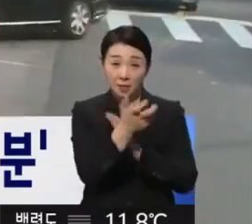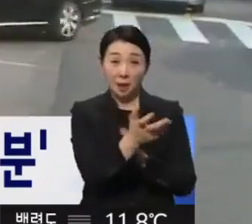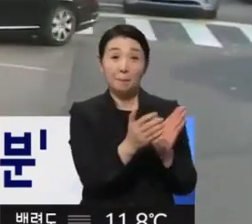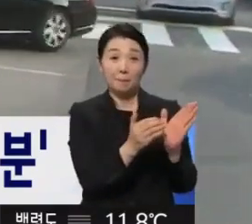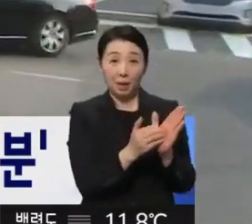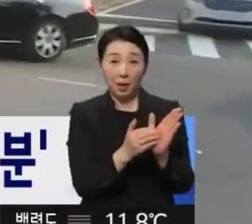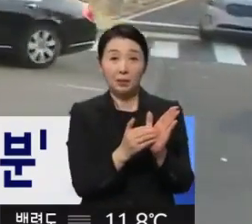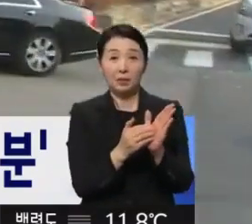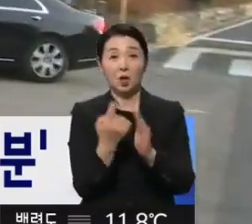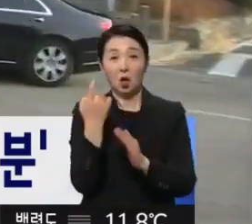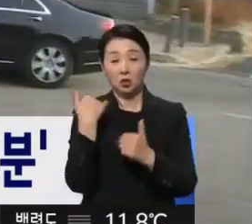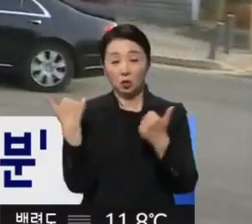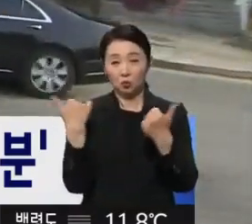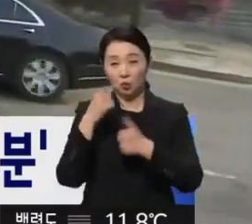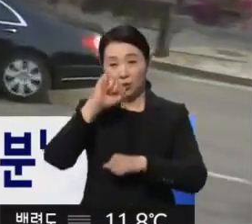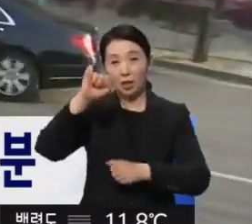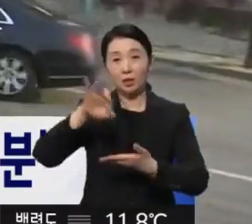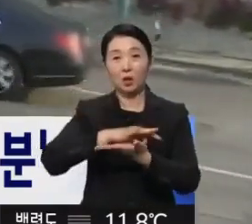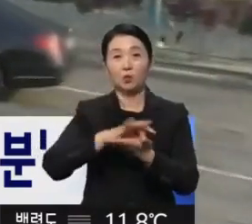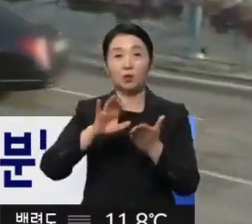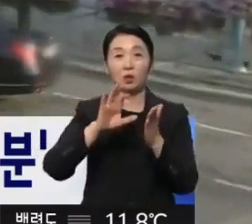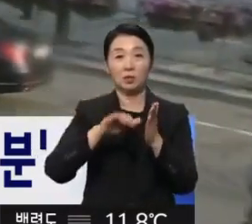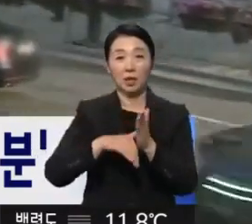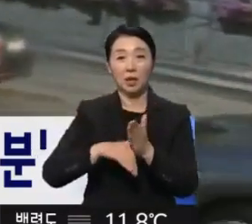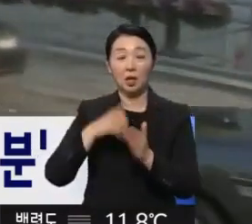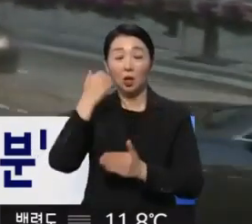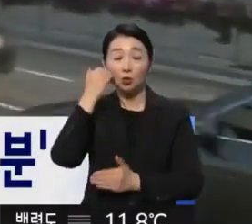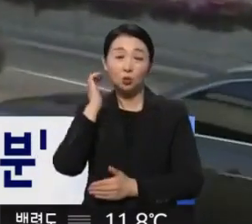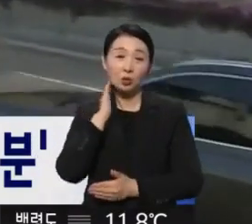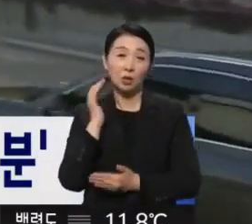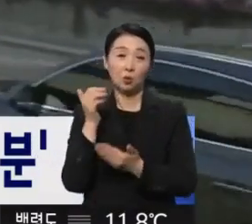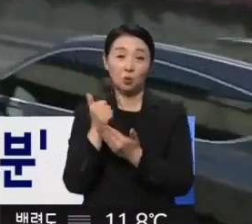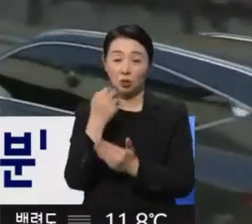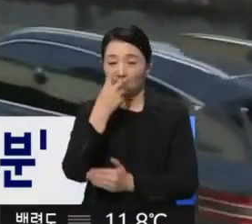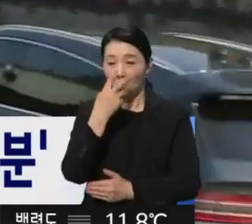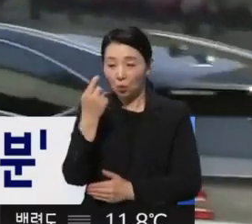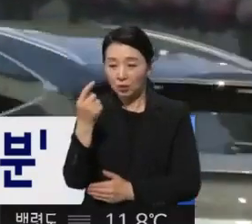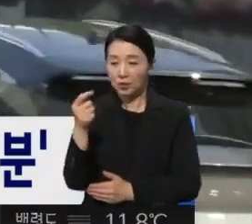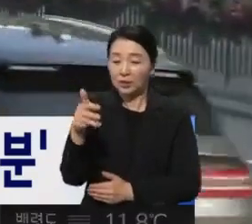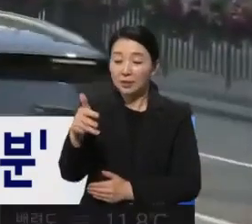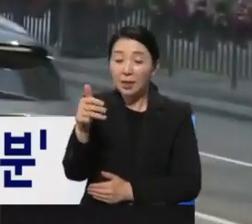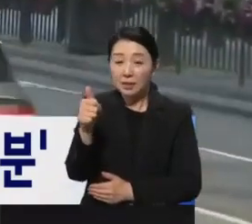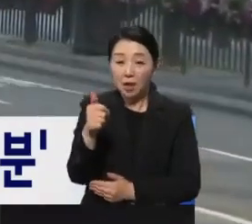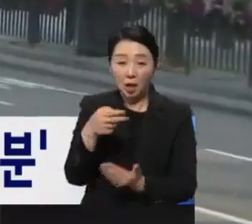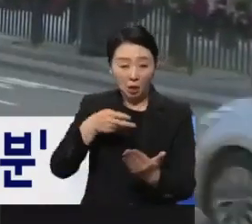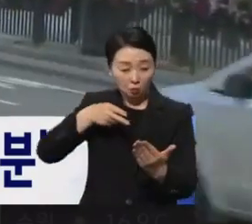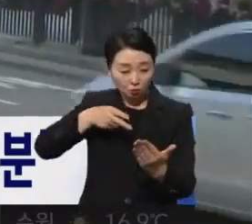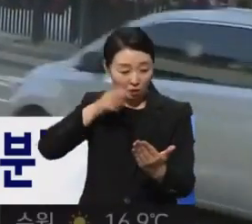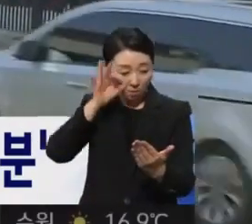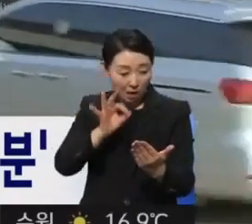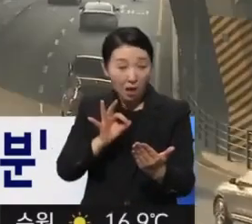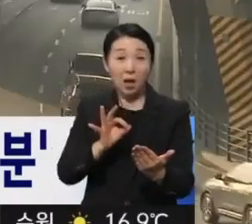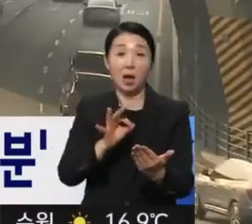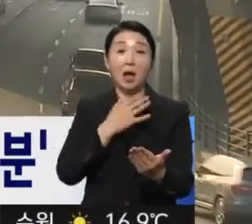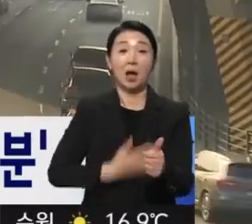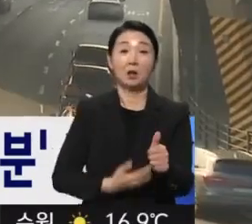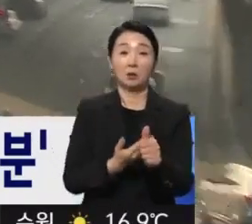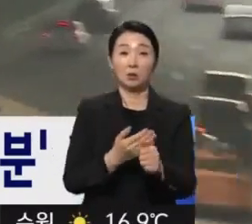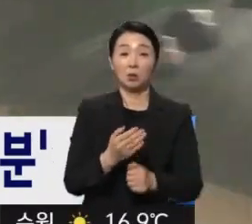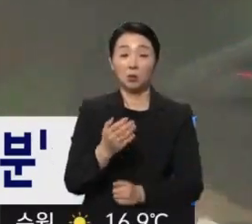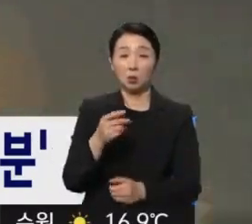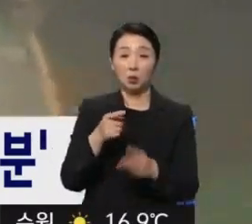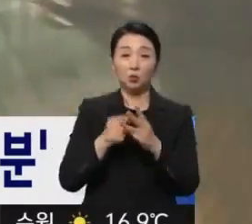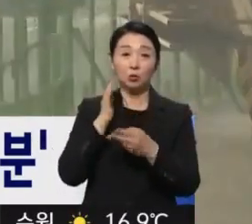소식도 어제 국회 예결위에서 김종철 대통령 경호실 차장에 문자가 포착되면서 알려졌습니다 윤 대통령